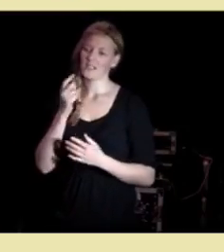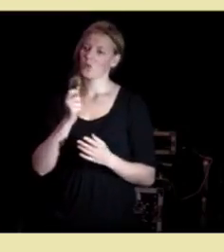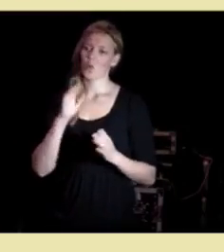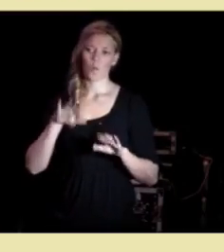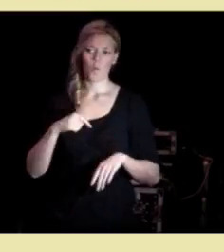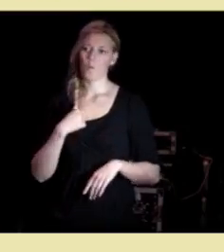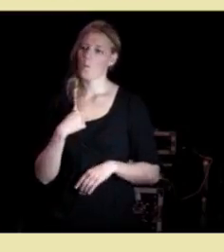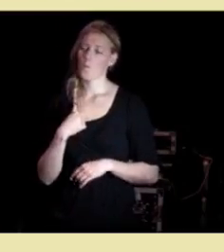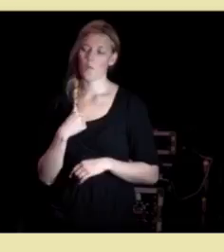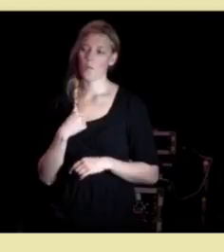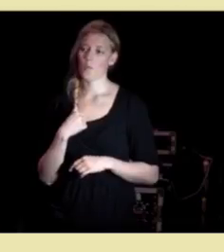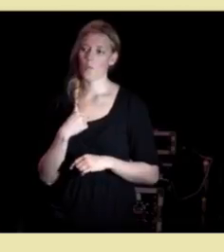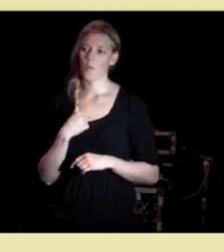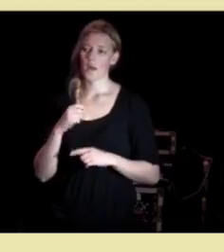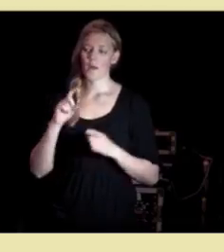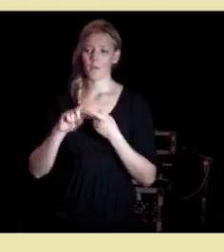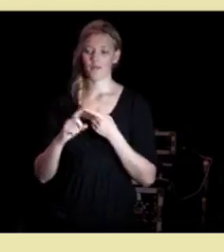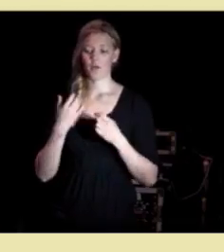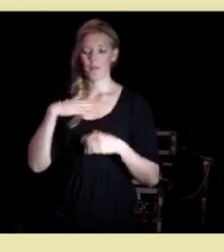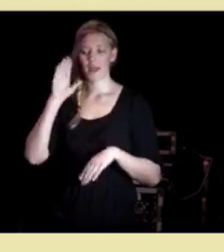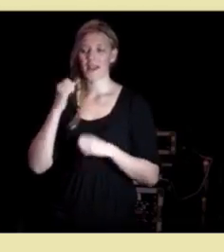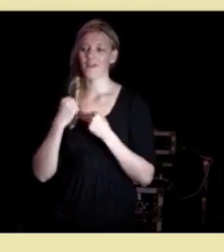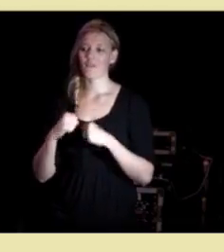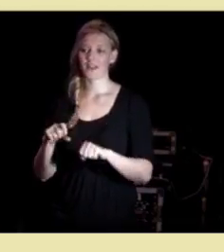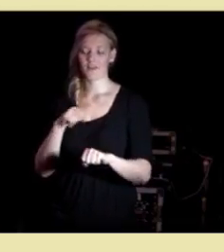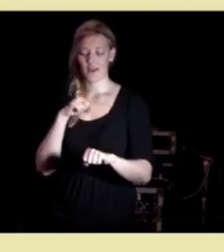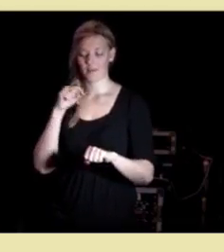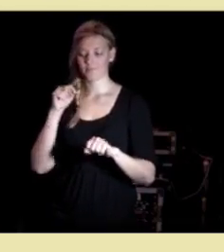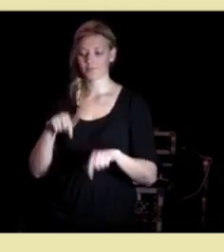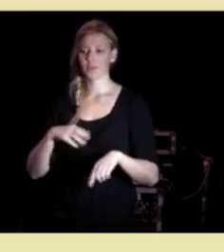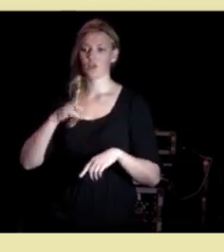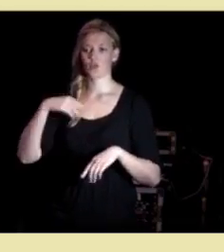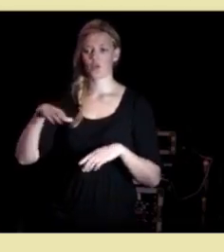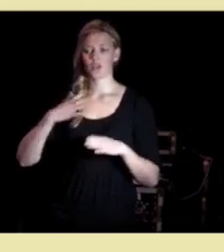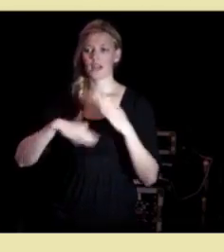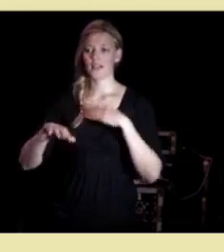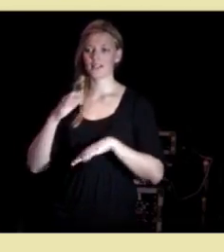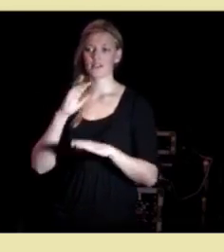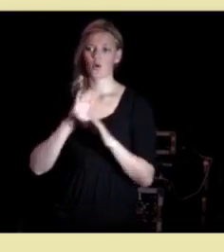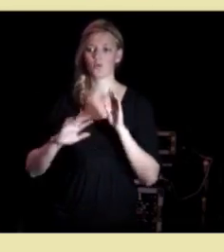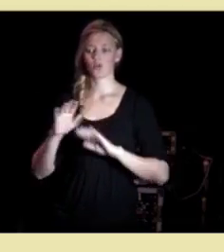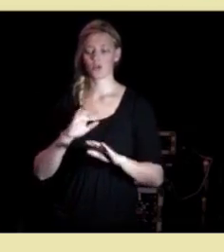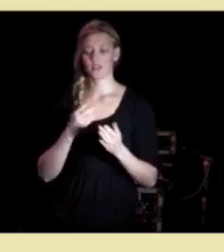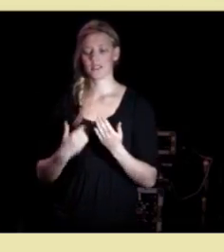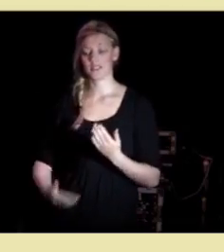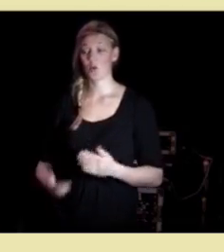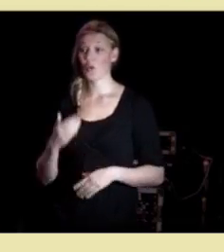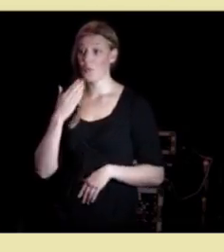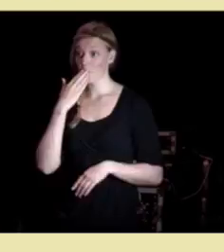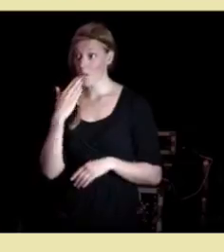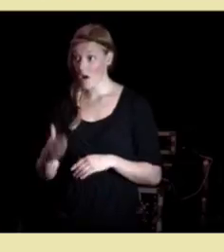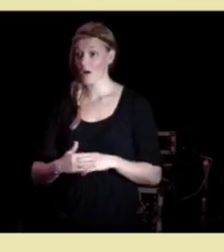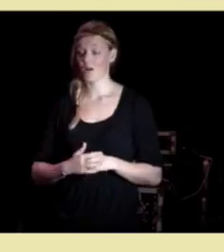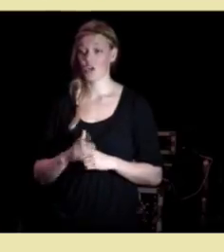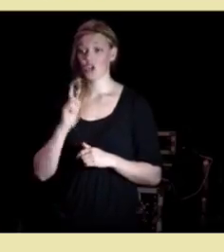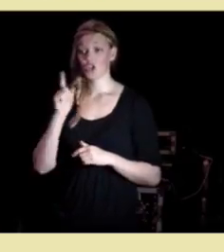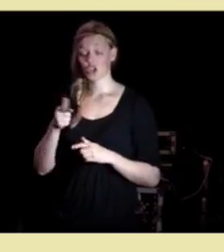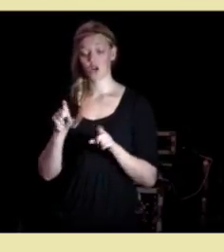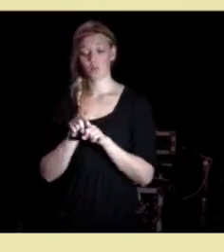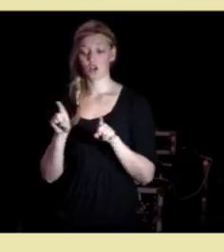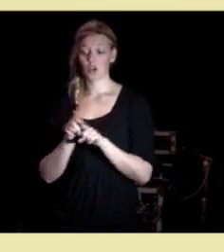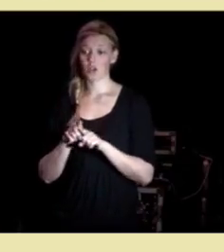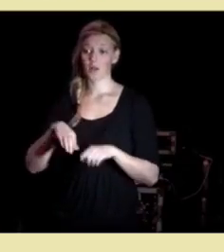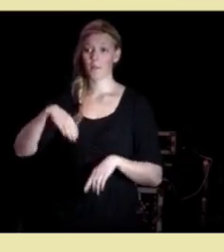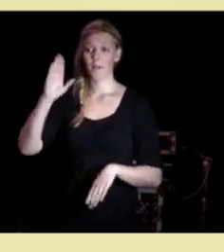Men vi blir stadig mer effektive i norsk helse- og omsorgstjeneste. Det er veldig bra, for det betyr at det blir